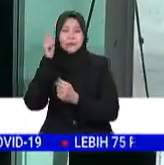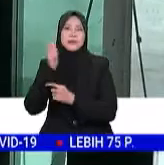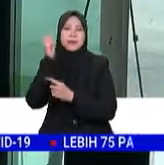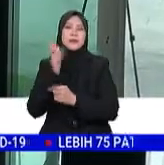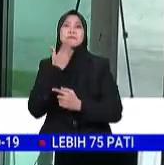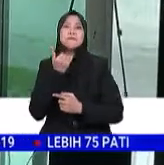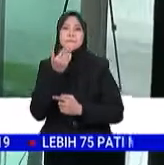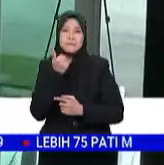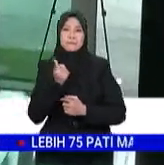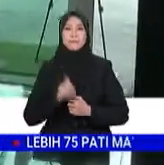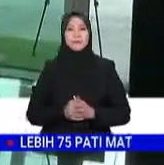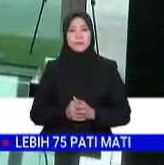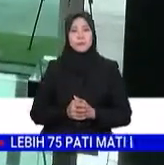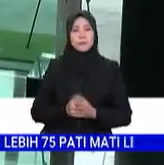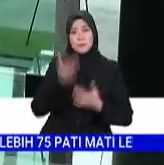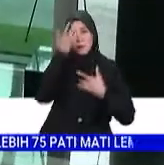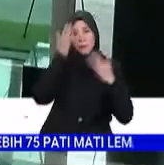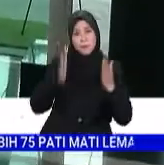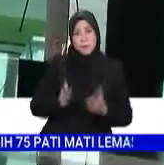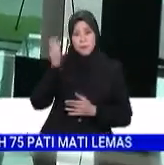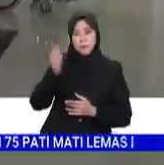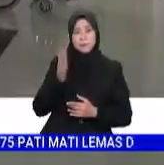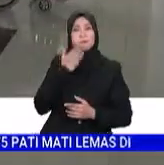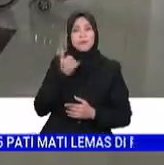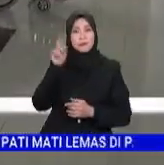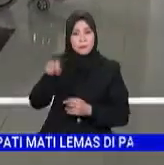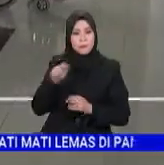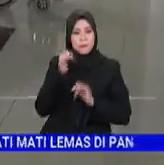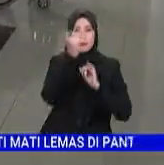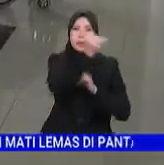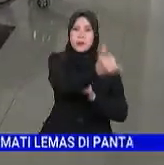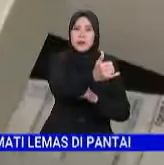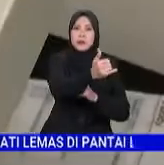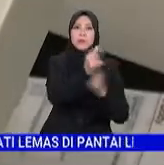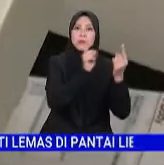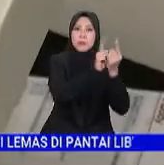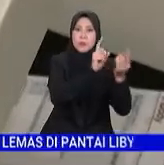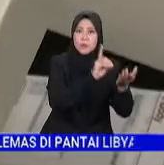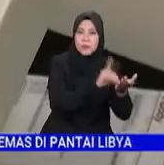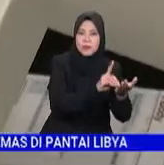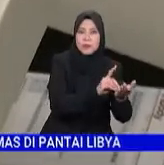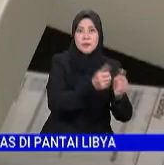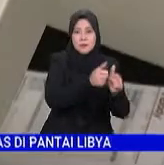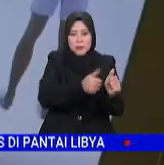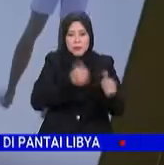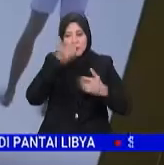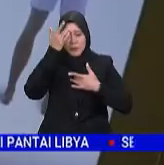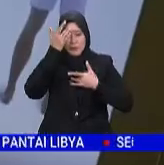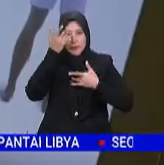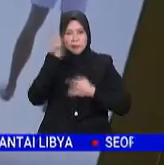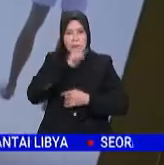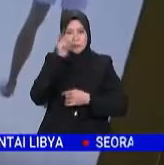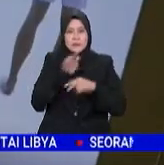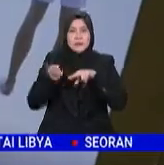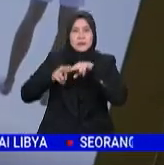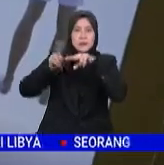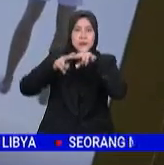itu, pesakit diabetes dinasihatkan hadir membuat rawatan susulan bagi mengelak komplikasi penyakit